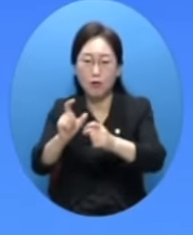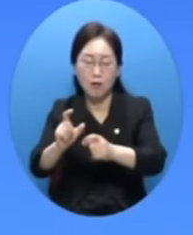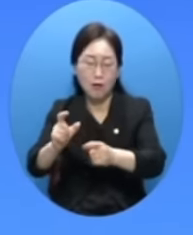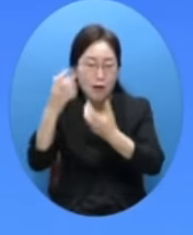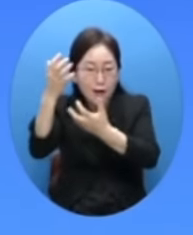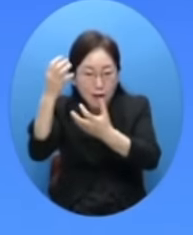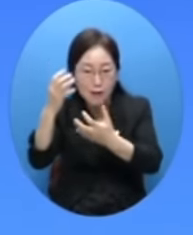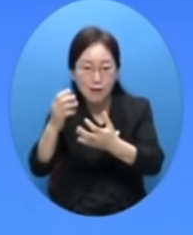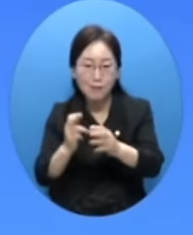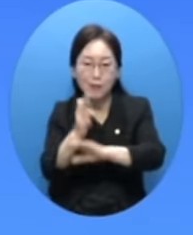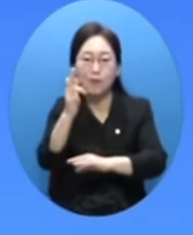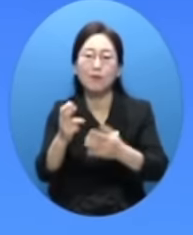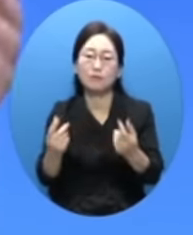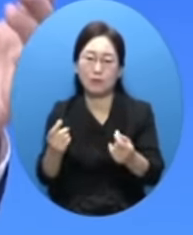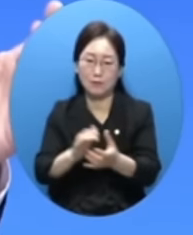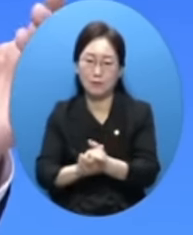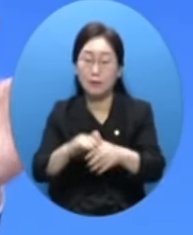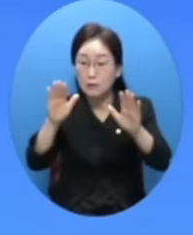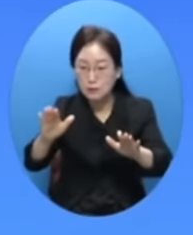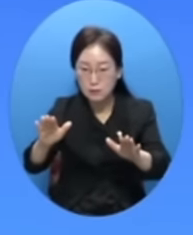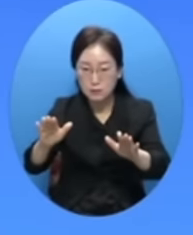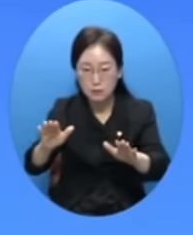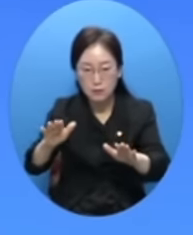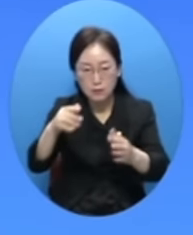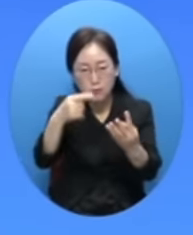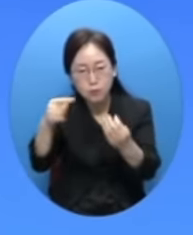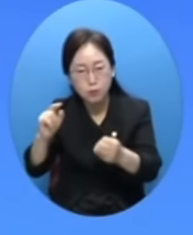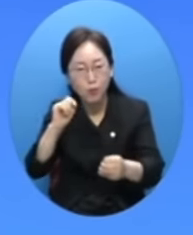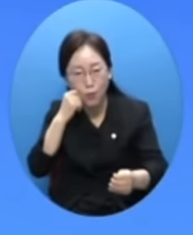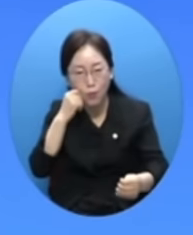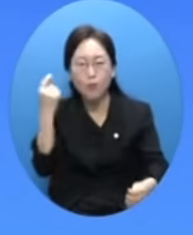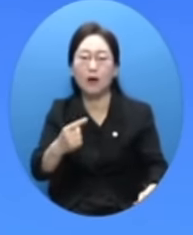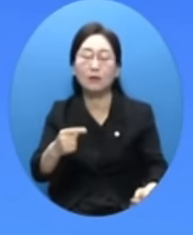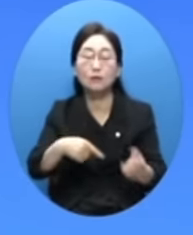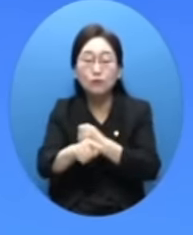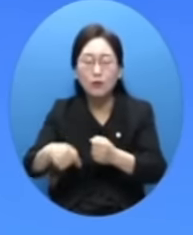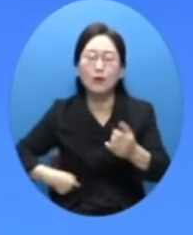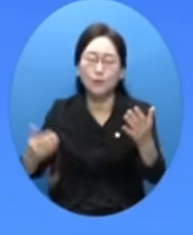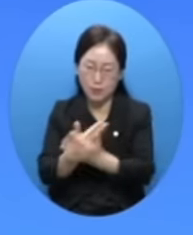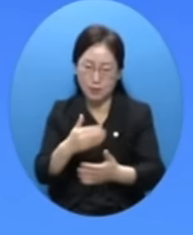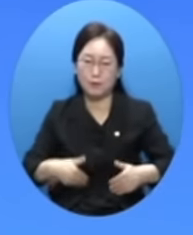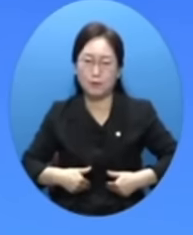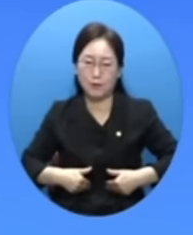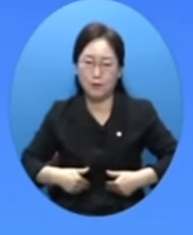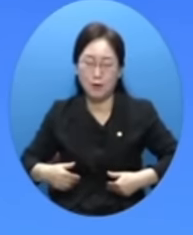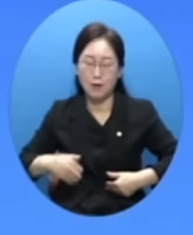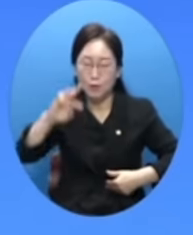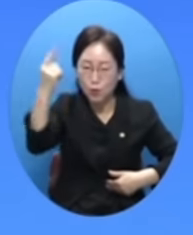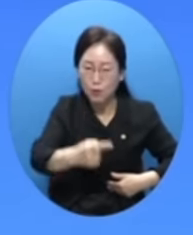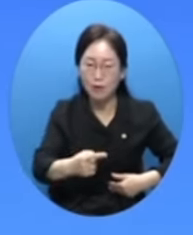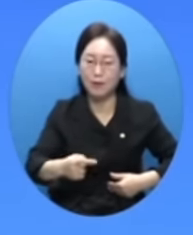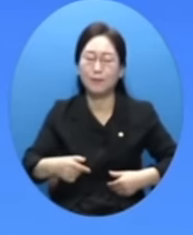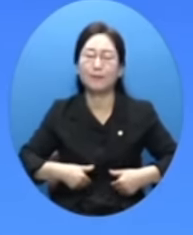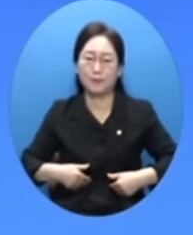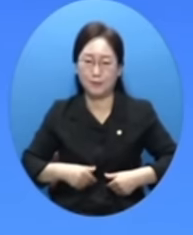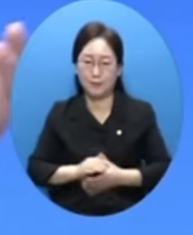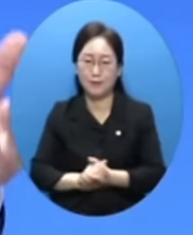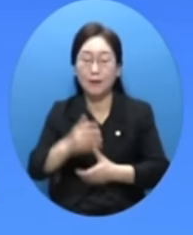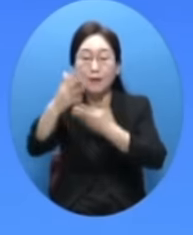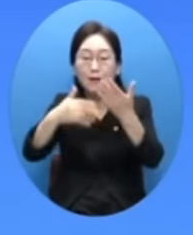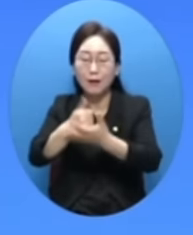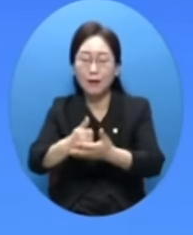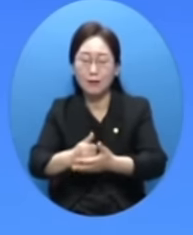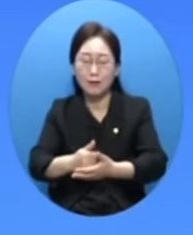나가고 있고 지금 이와 같은 어려움에 처하게 된 것입니다. 회개해야 됩니다. 회개하고 저 앞에 돌아 나와야 되는 것입니다. 그런데 하나님께